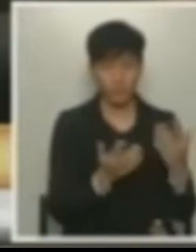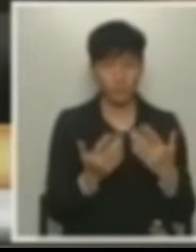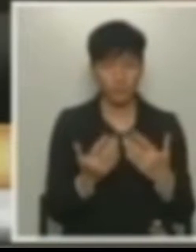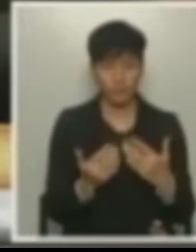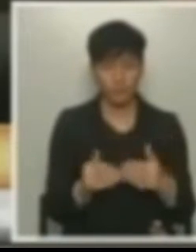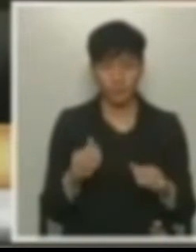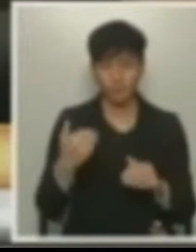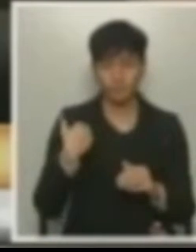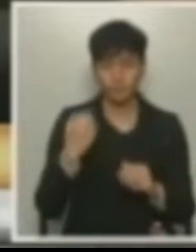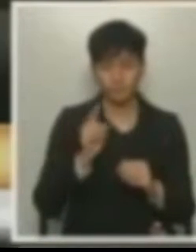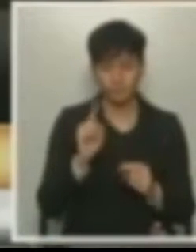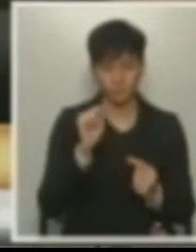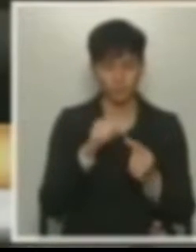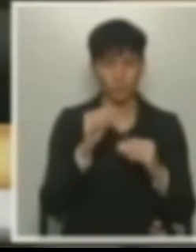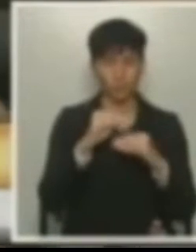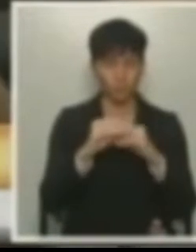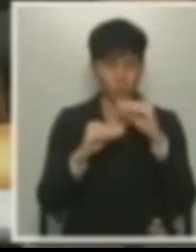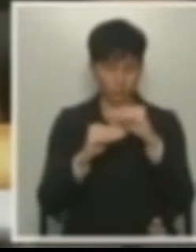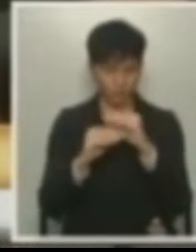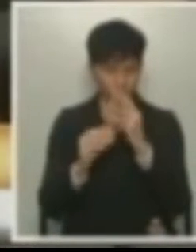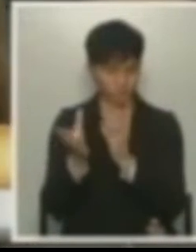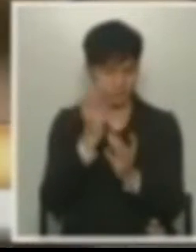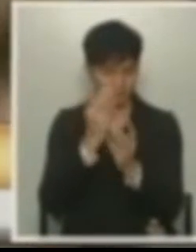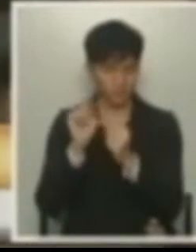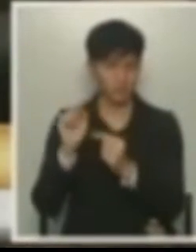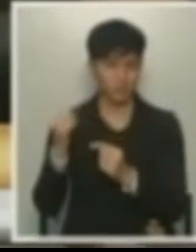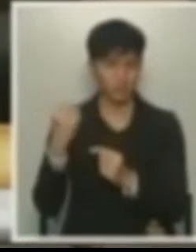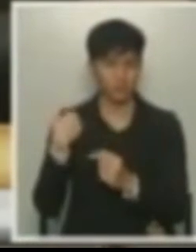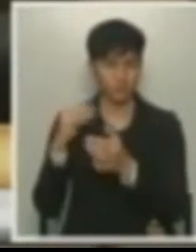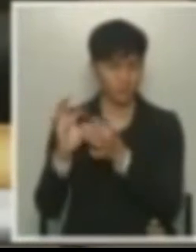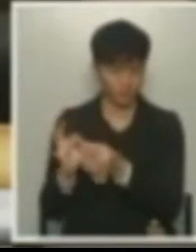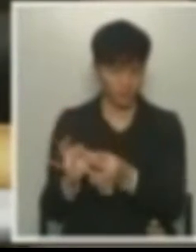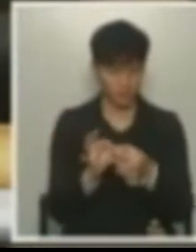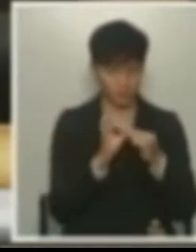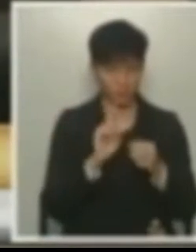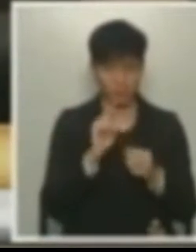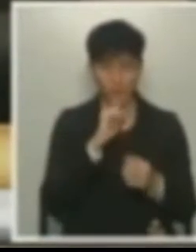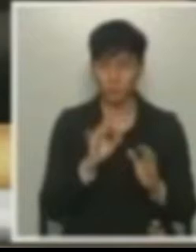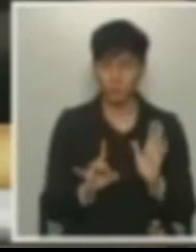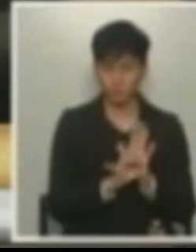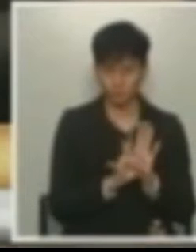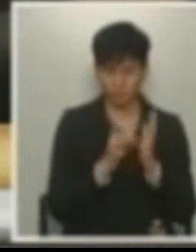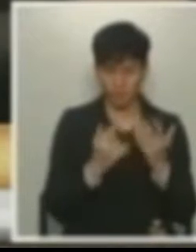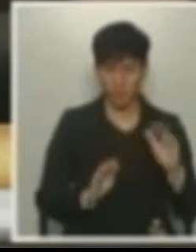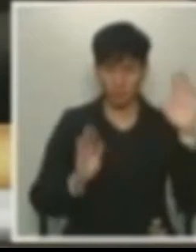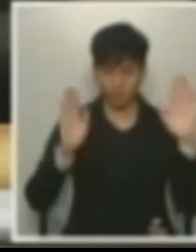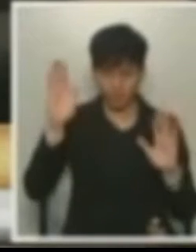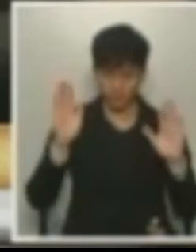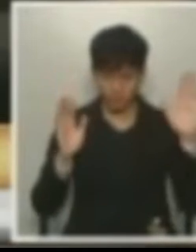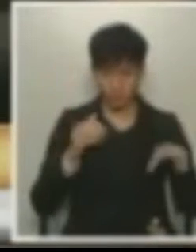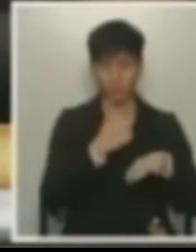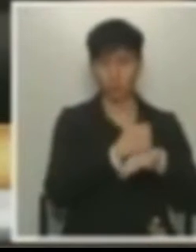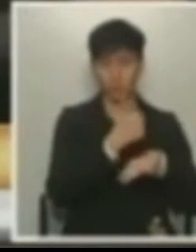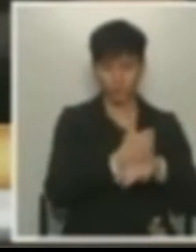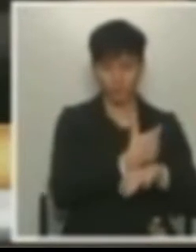จะมาใช้โครงการการศึกษาเรื่องนี้มาอธิบายกันความกันให้ชัดเจนว่าในท้ายที่สุดระบอบประชาธิปไตยอันมีพระมหากษัตริย์ทรงเป็นพระ